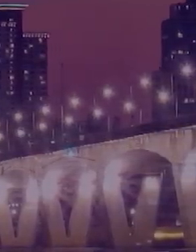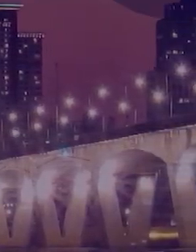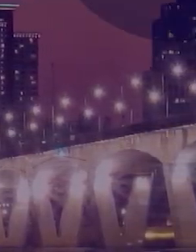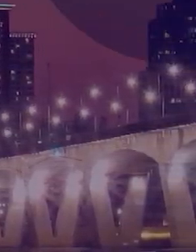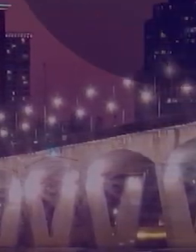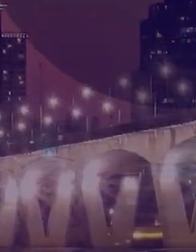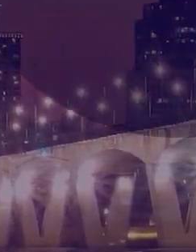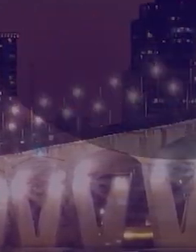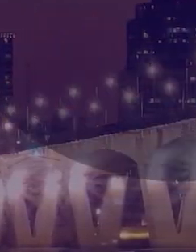넘겼습니다